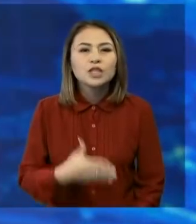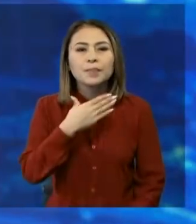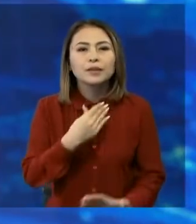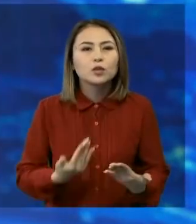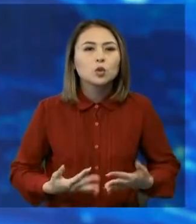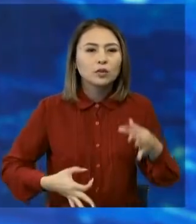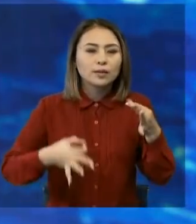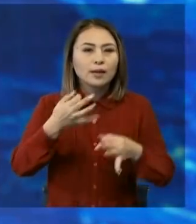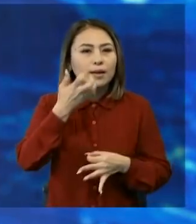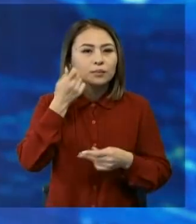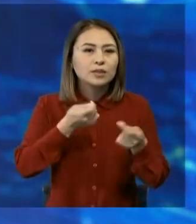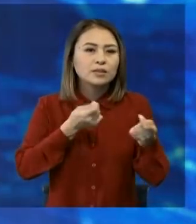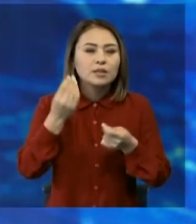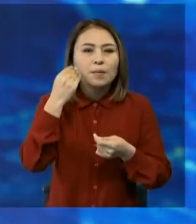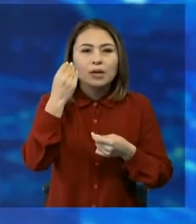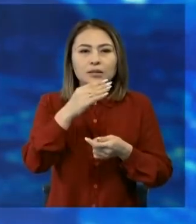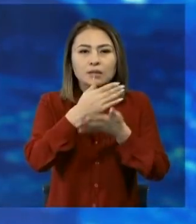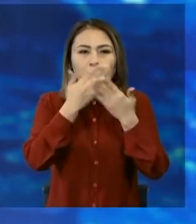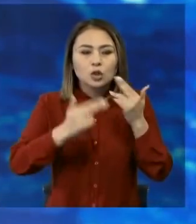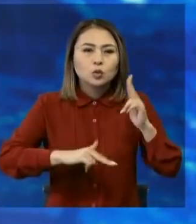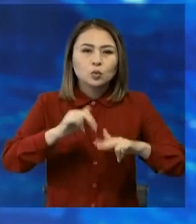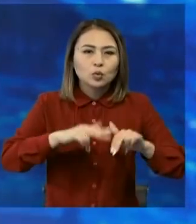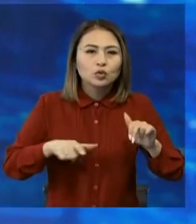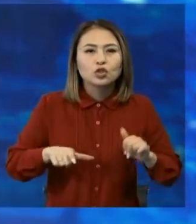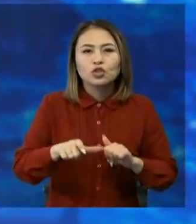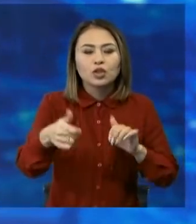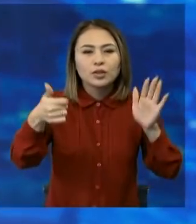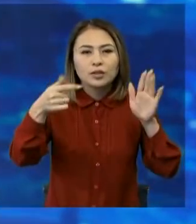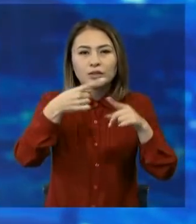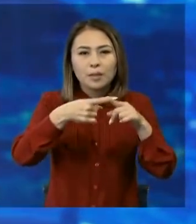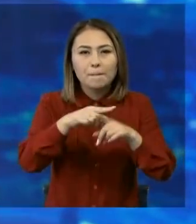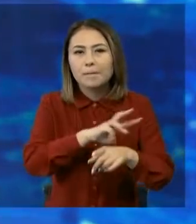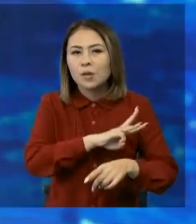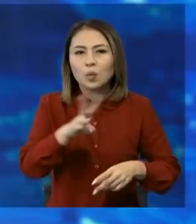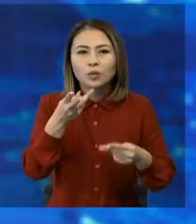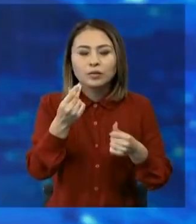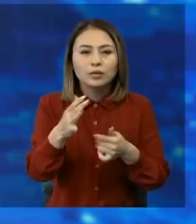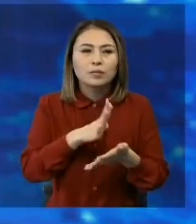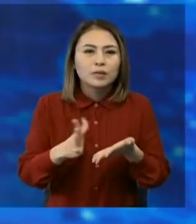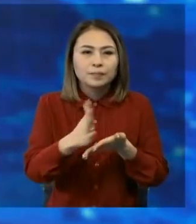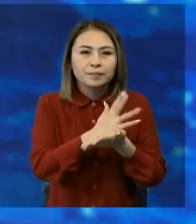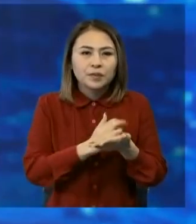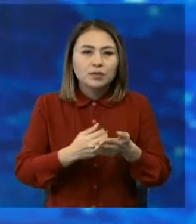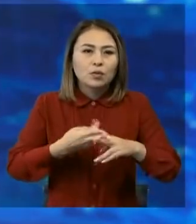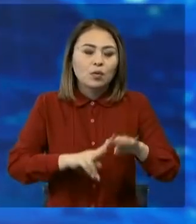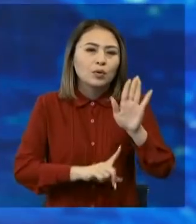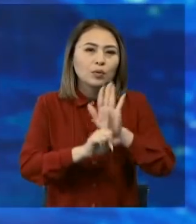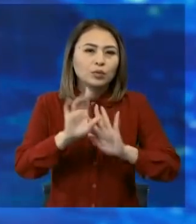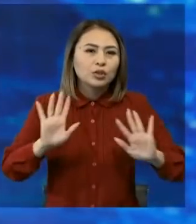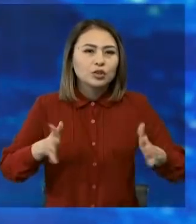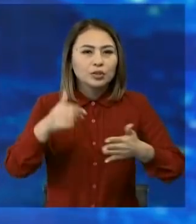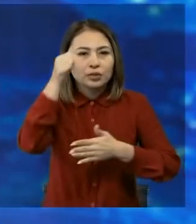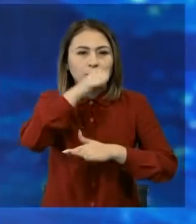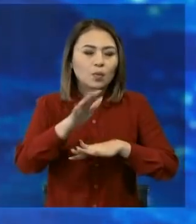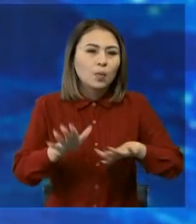Семей тұрғыны сот арқылы әкімдіктен сапасы салынған жол үшін 500 000 теңге өндіріп алды. Іске негіз болған оқиға